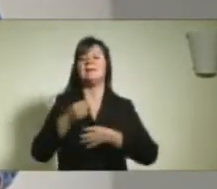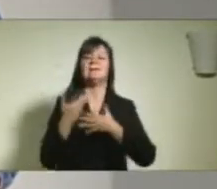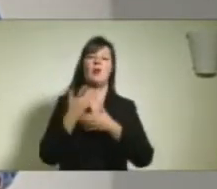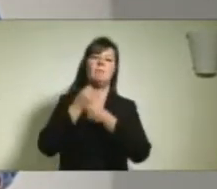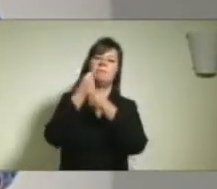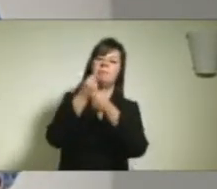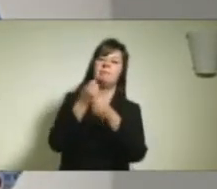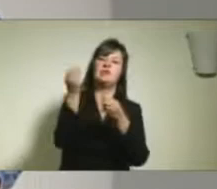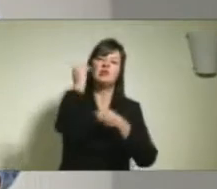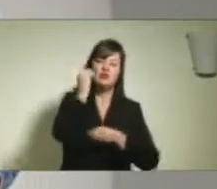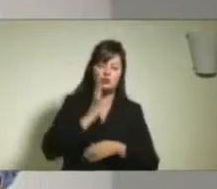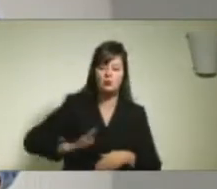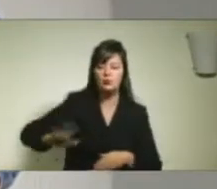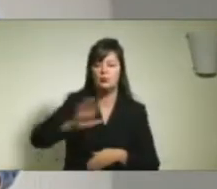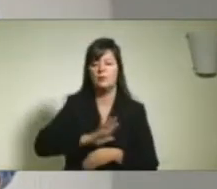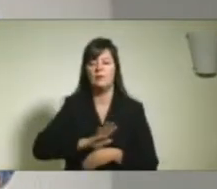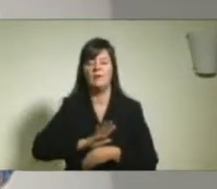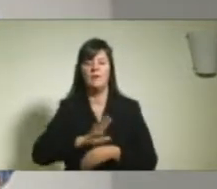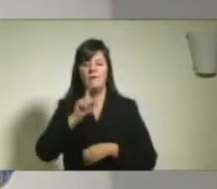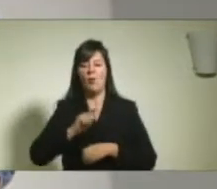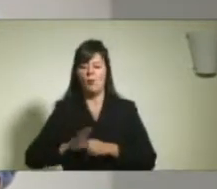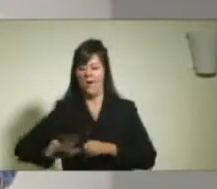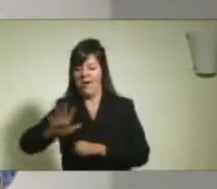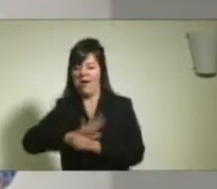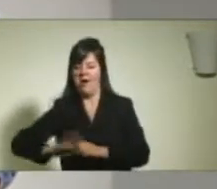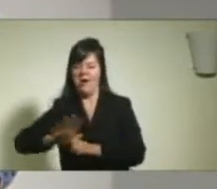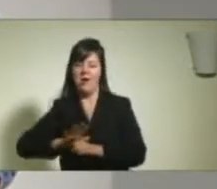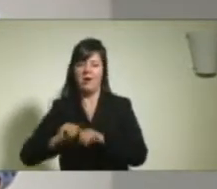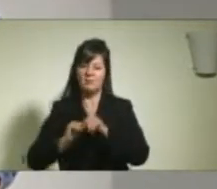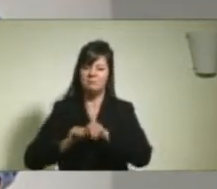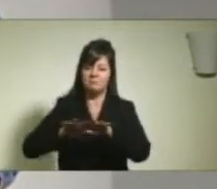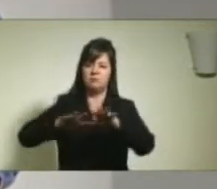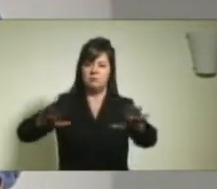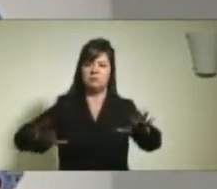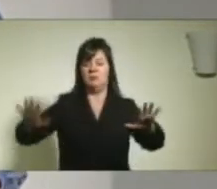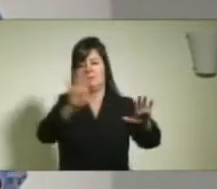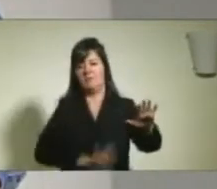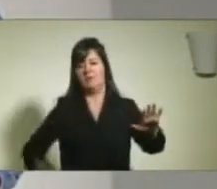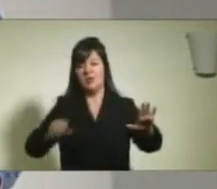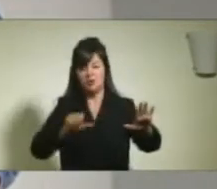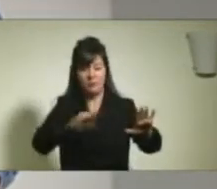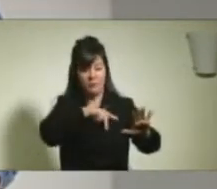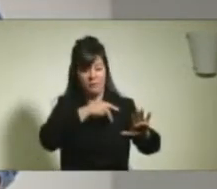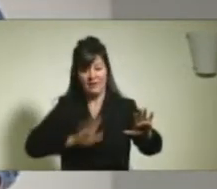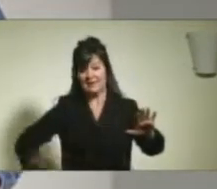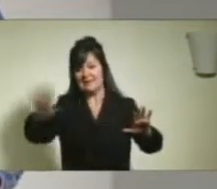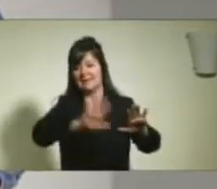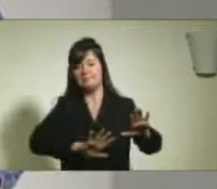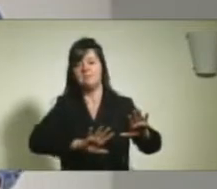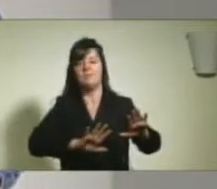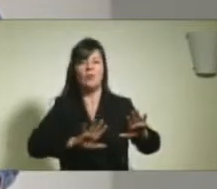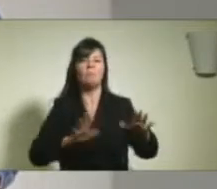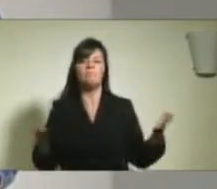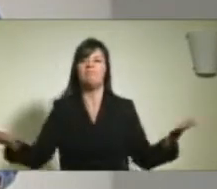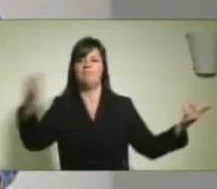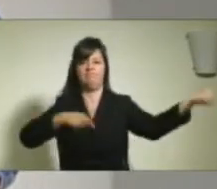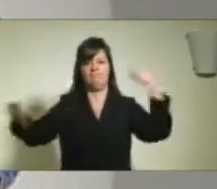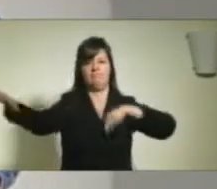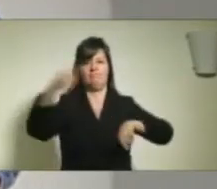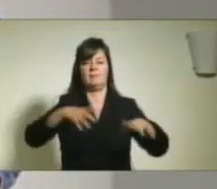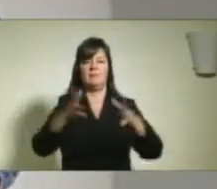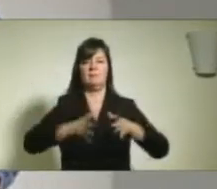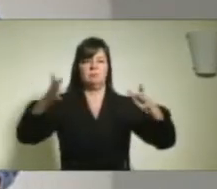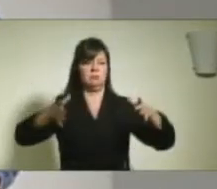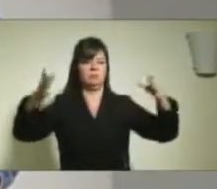nous. Nous devons aller bien au-delà de Windsor, bien au-delà de la province et inclure d'autres. Et je félicite